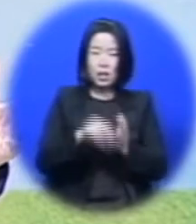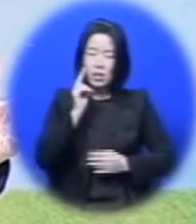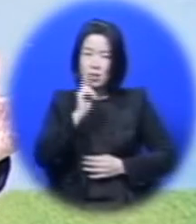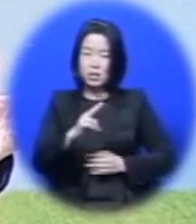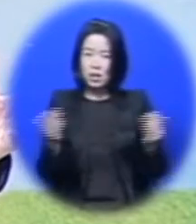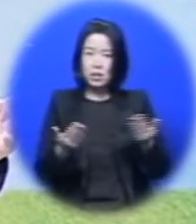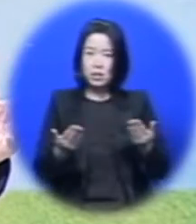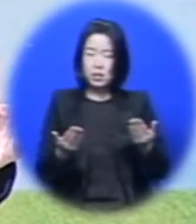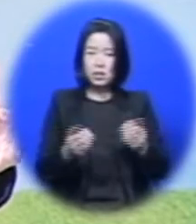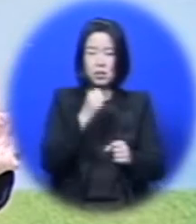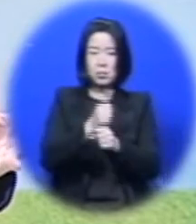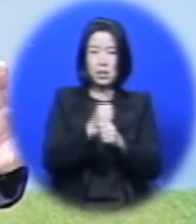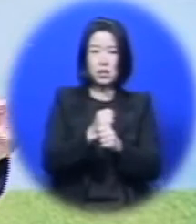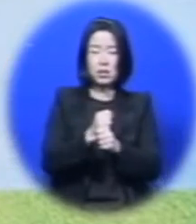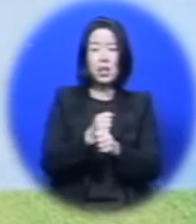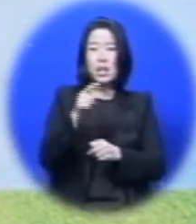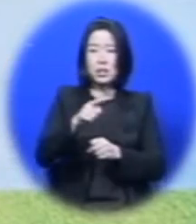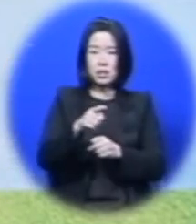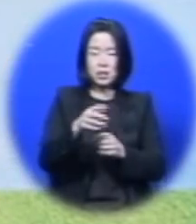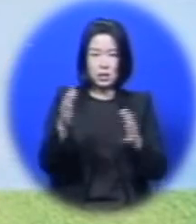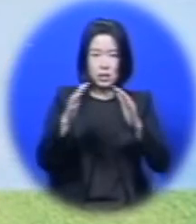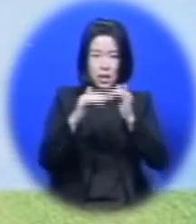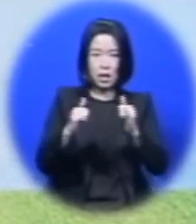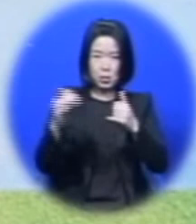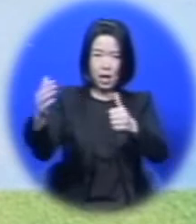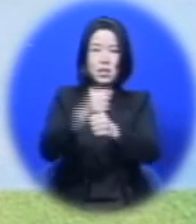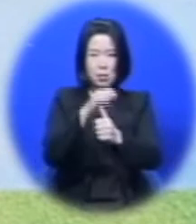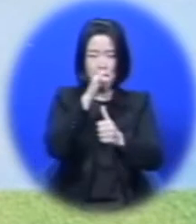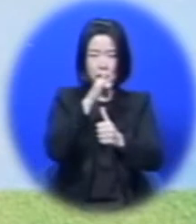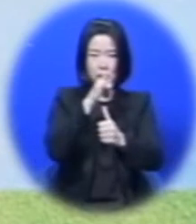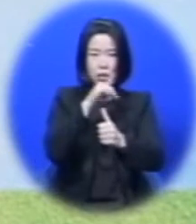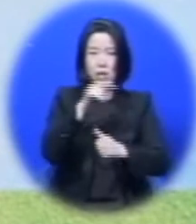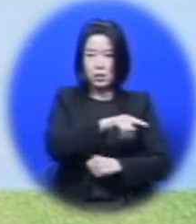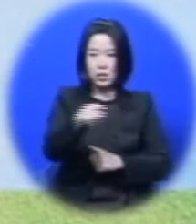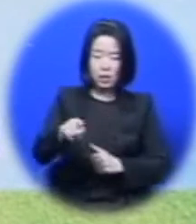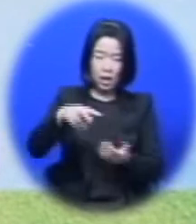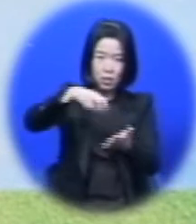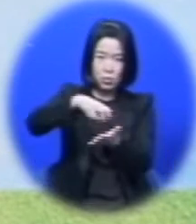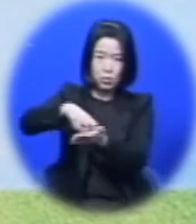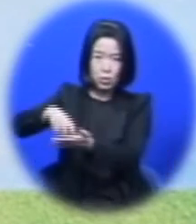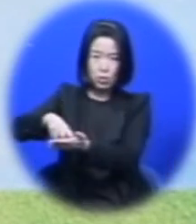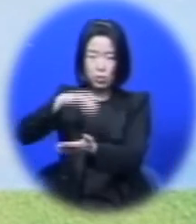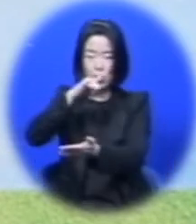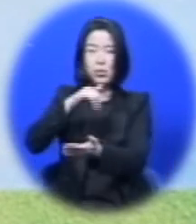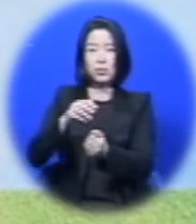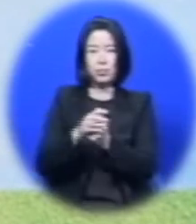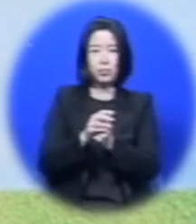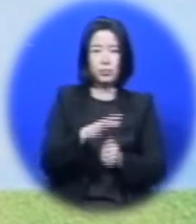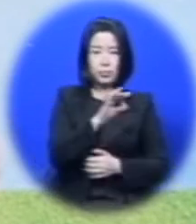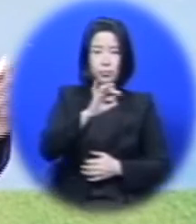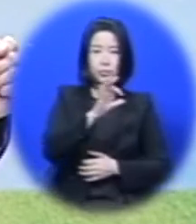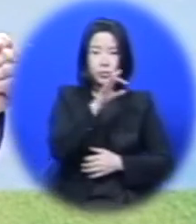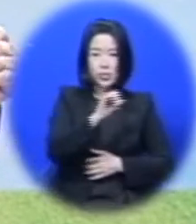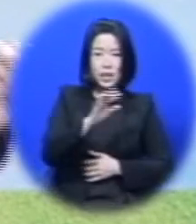그 끔찍한 일을 저질렀던 그들을 전부 다 사로잡았습니다. 그들을 다 무릎 꿇쳐놓고 그리고